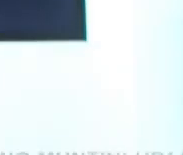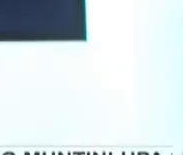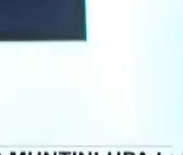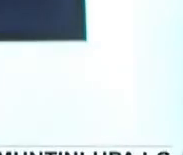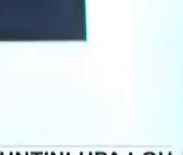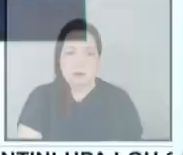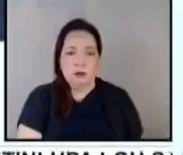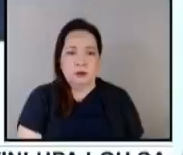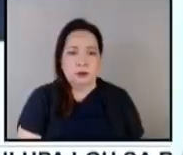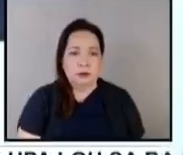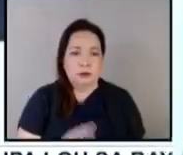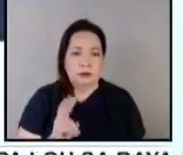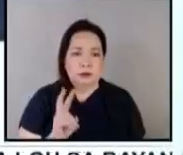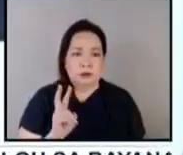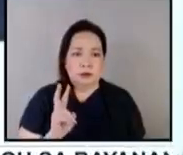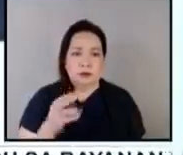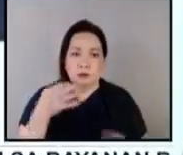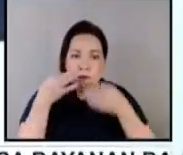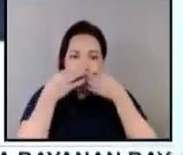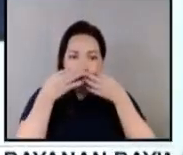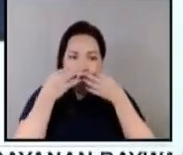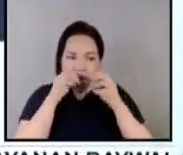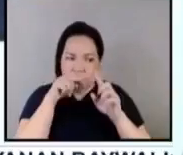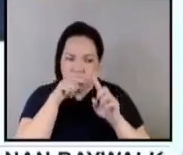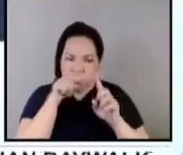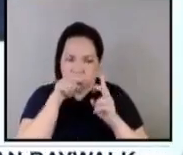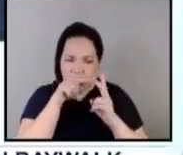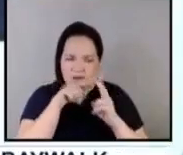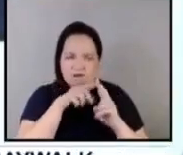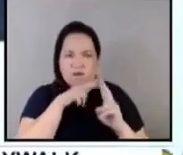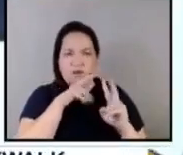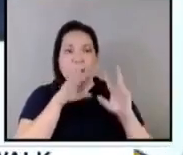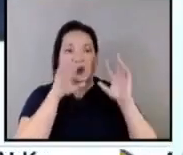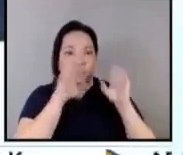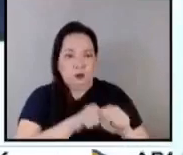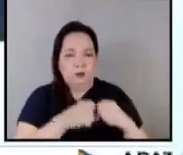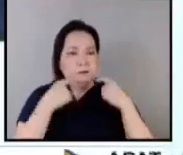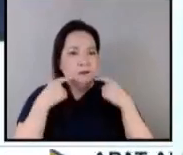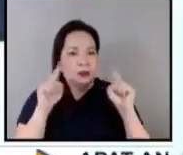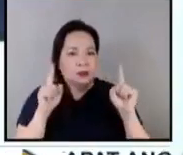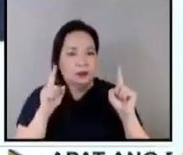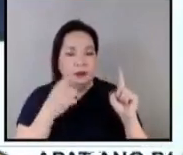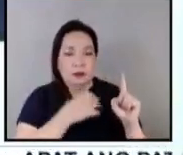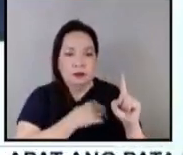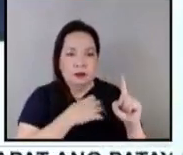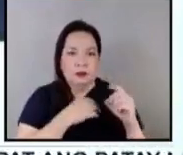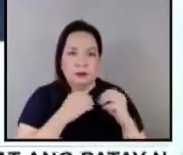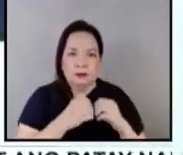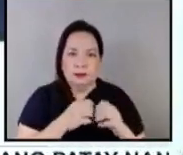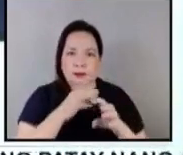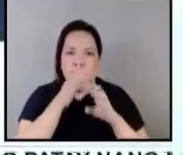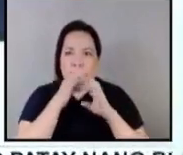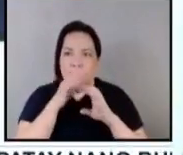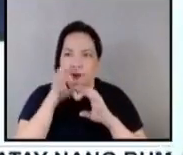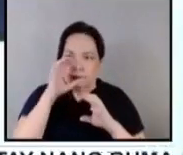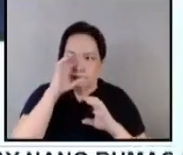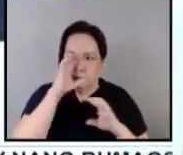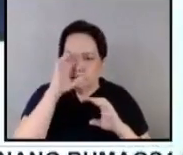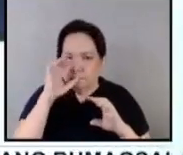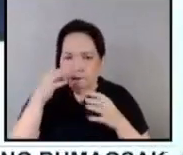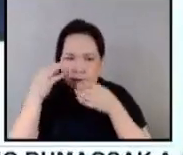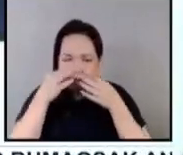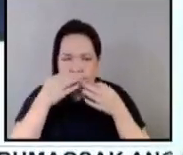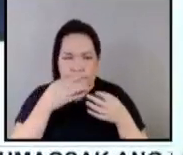Dalawang drug suspect ang matagumpay na naaresto ng mga otoridad sa mas pinigting na kampanya kontra illegal na droga. Kabilang